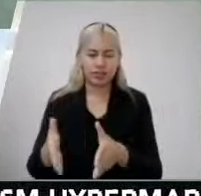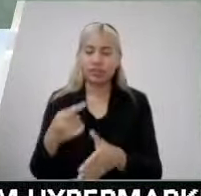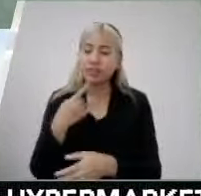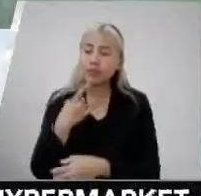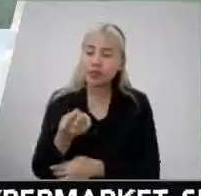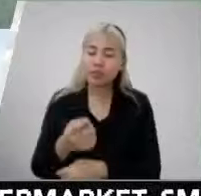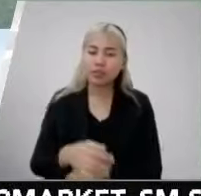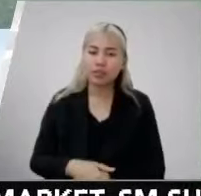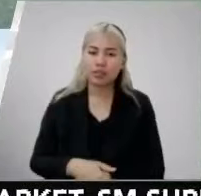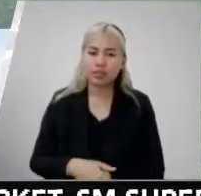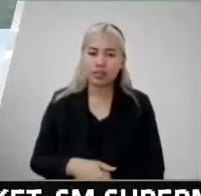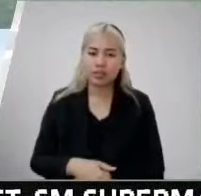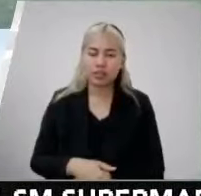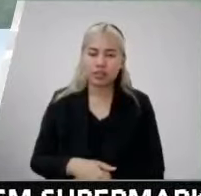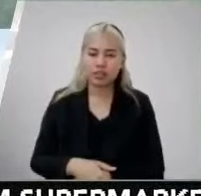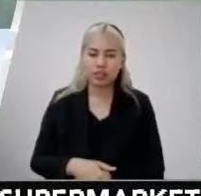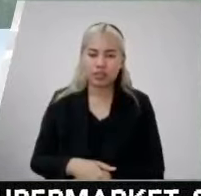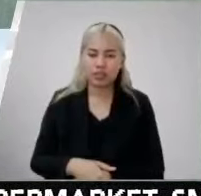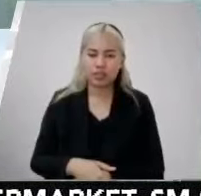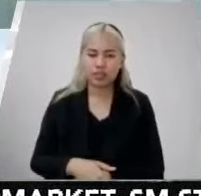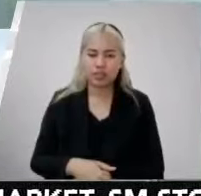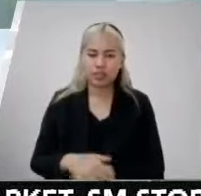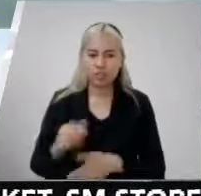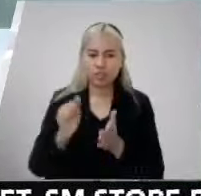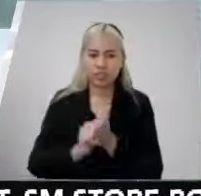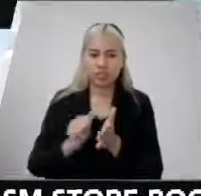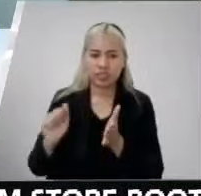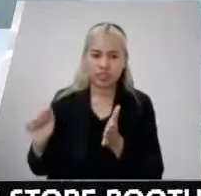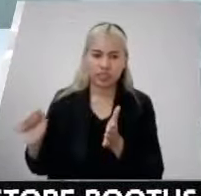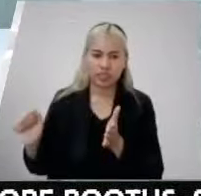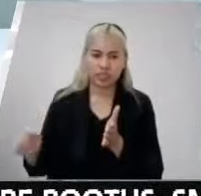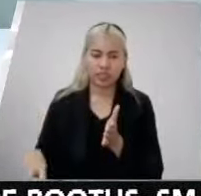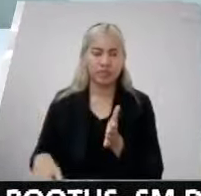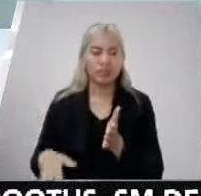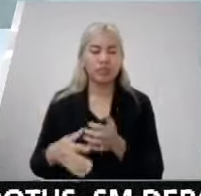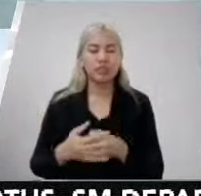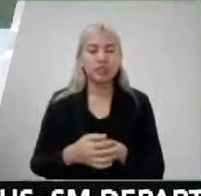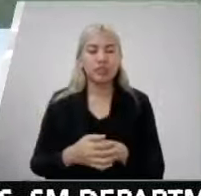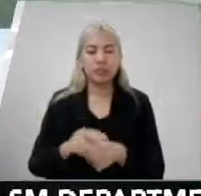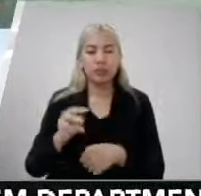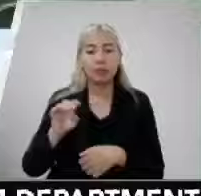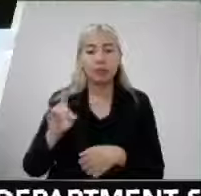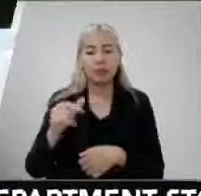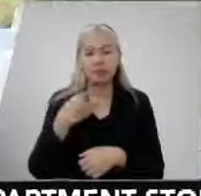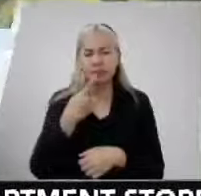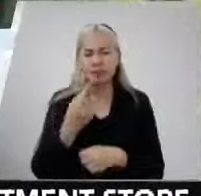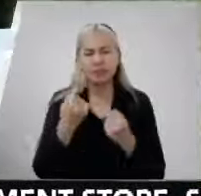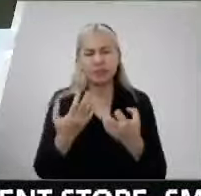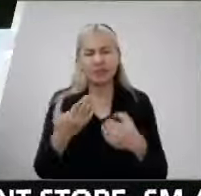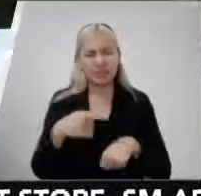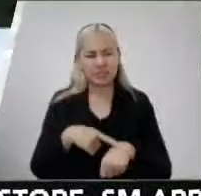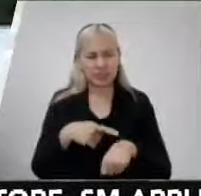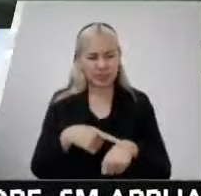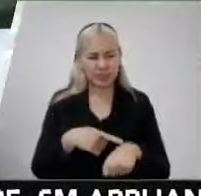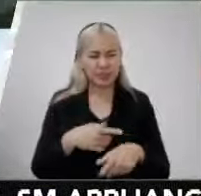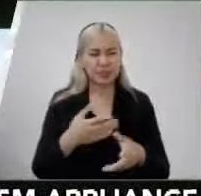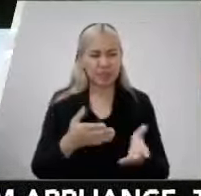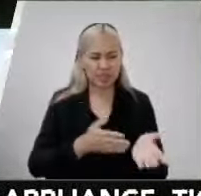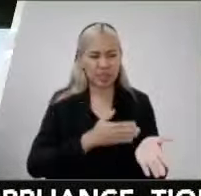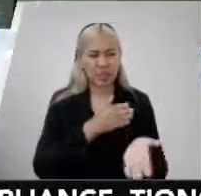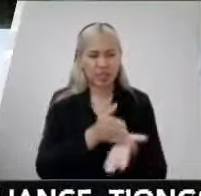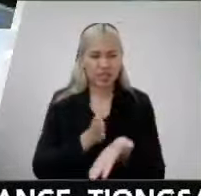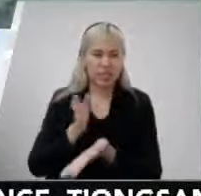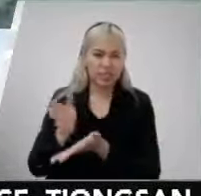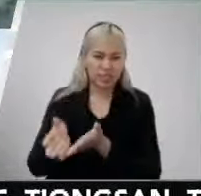sabay bakla sa kanilang sinet-up na silungan. Aminado ang MMDA na makailang beses na sila nag-operate sa mga nasabing lugar. Kailangan daw kasi